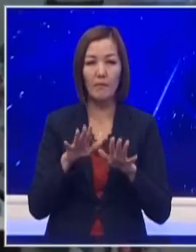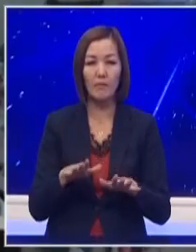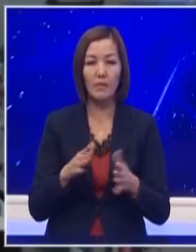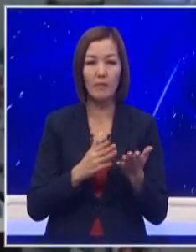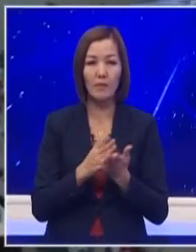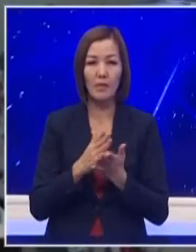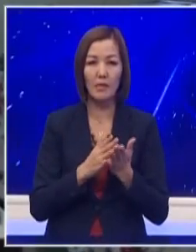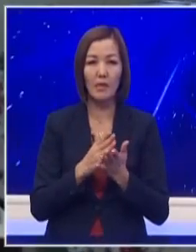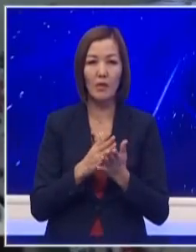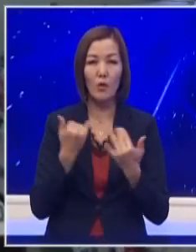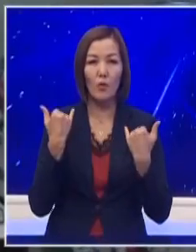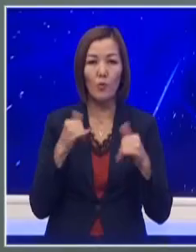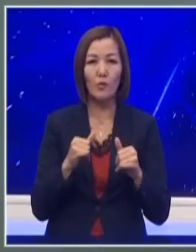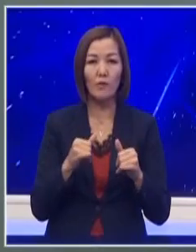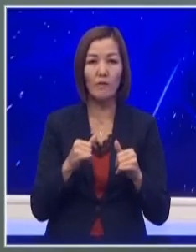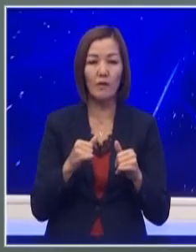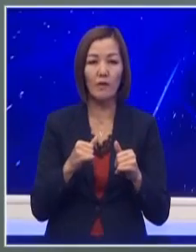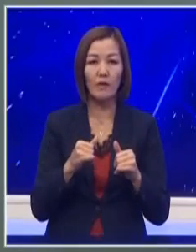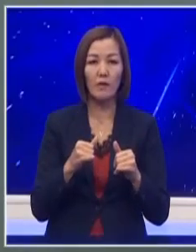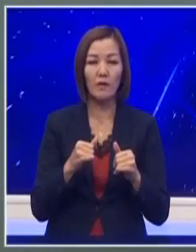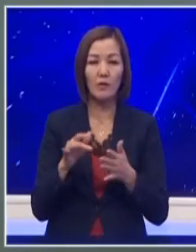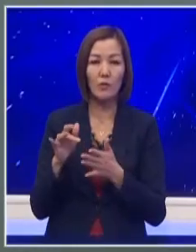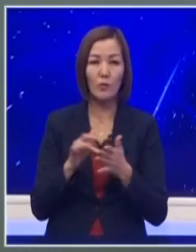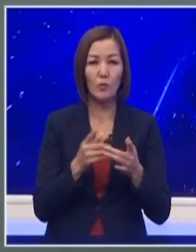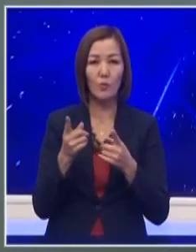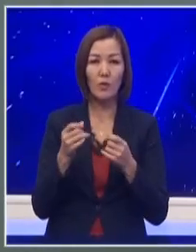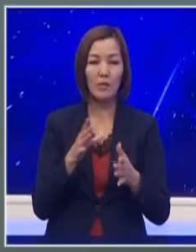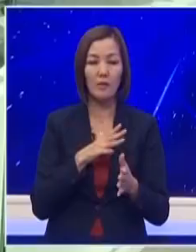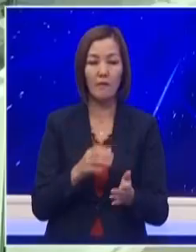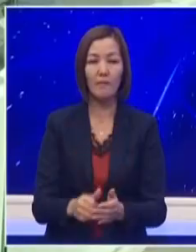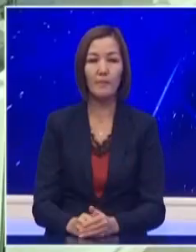сотрудников есть чем удивить даже самых притязательных туристов